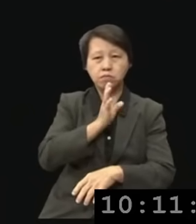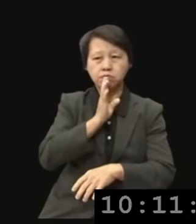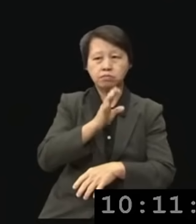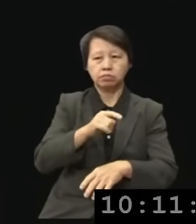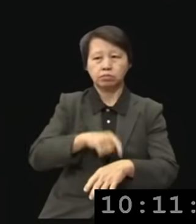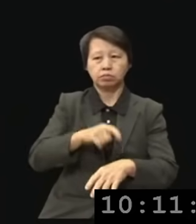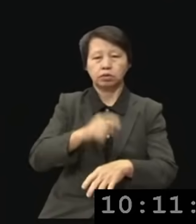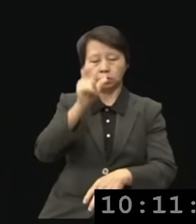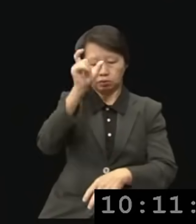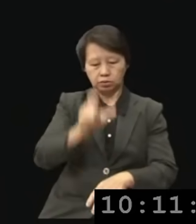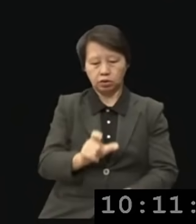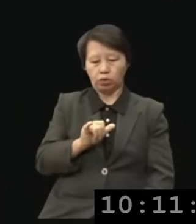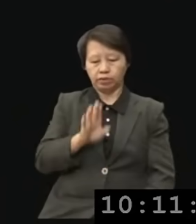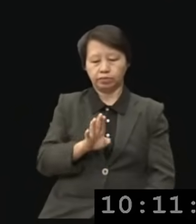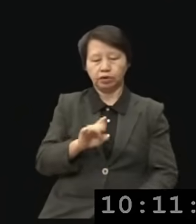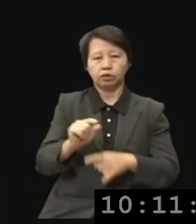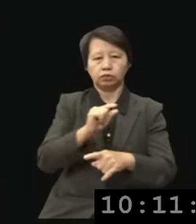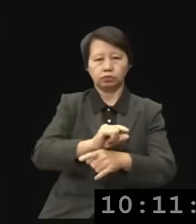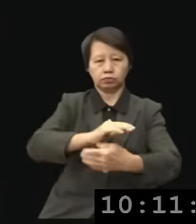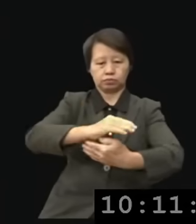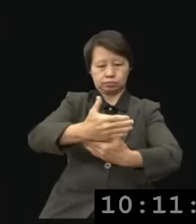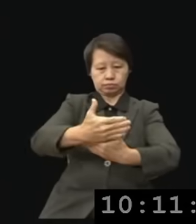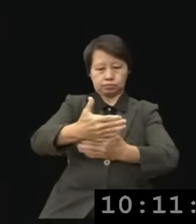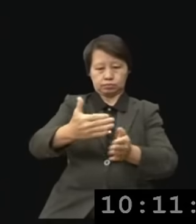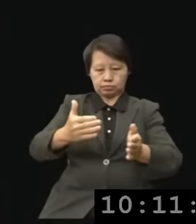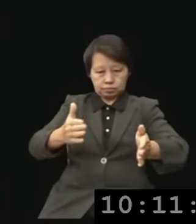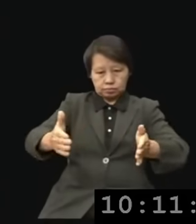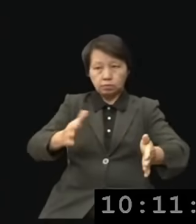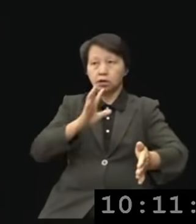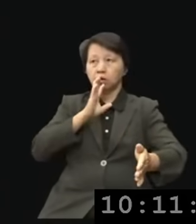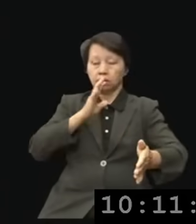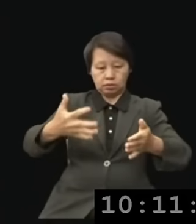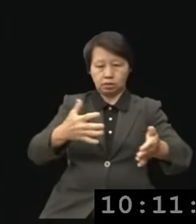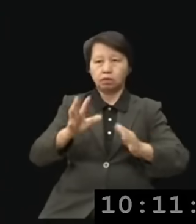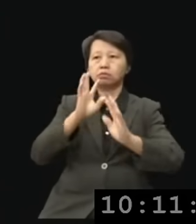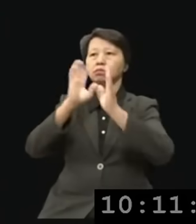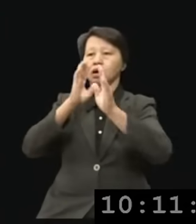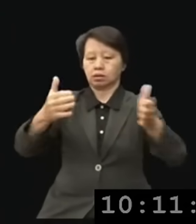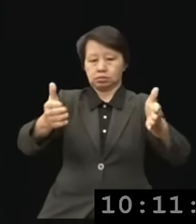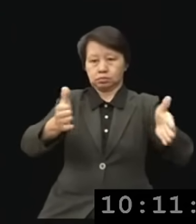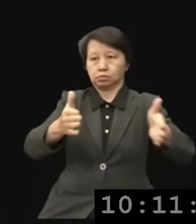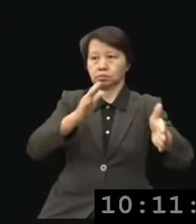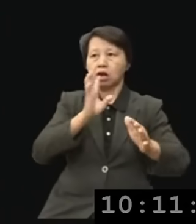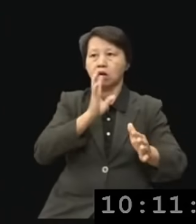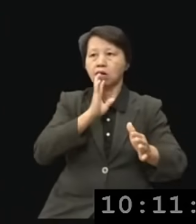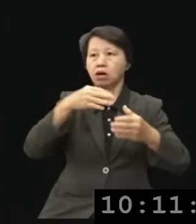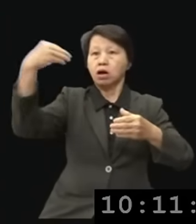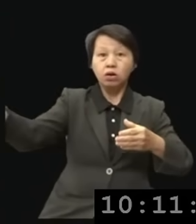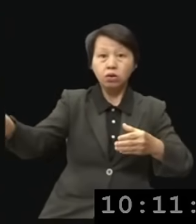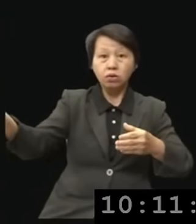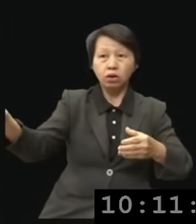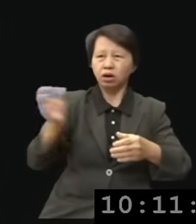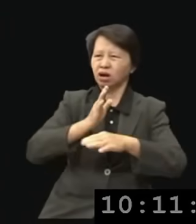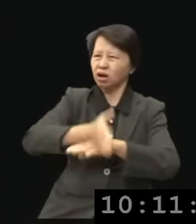Ketika seseorang ahli parlimen yang menggunakan peranti berbahas ke kepada audience di luar sana it is too